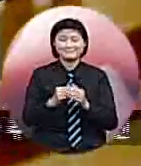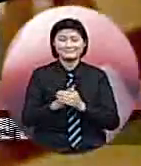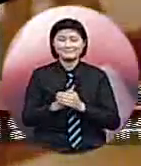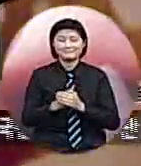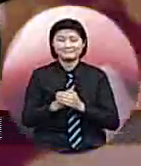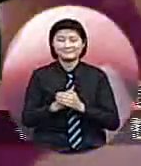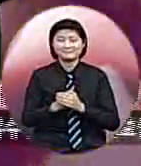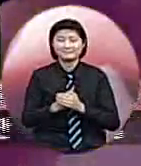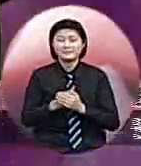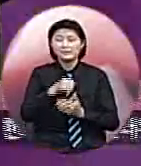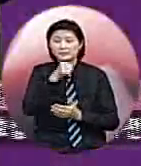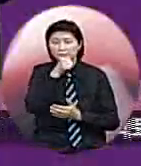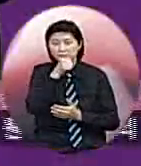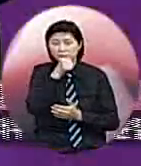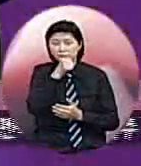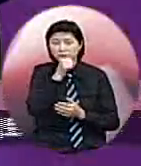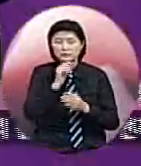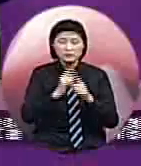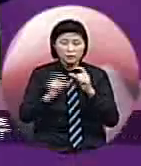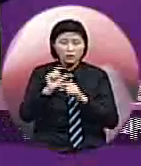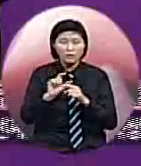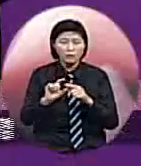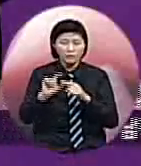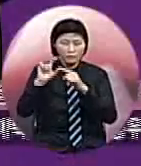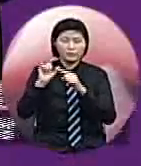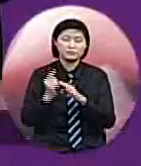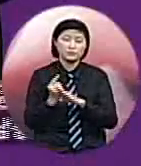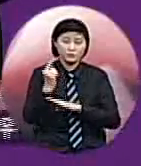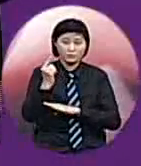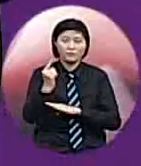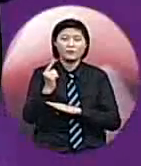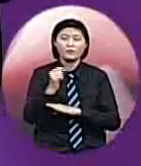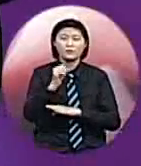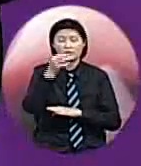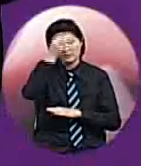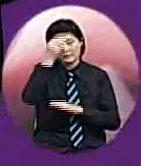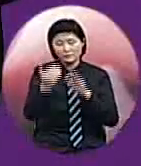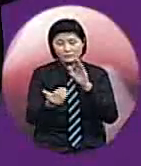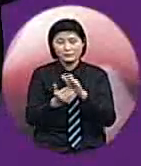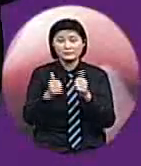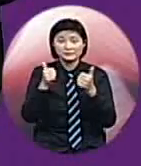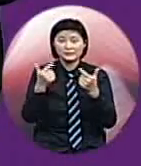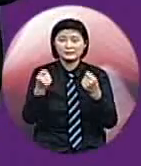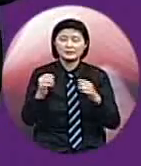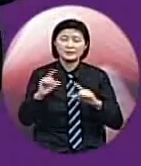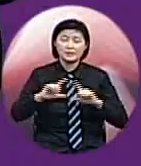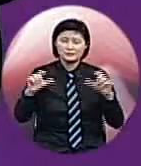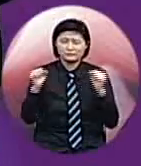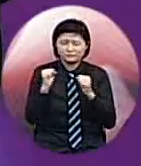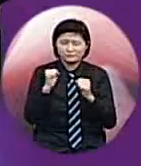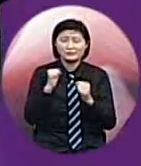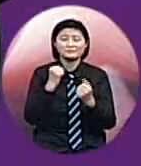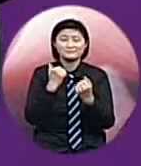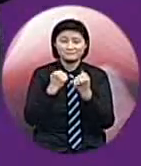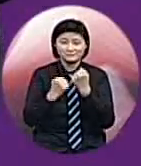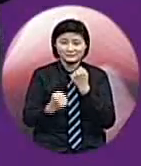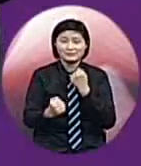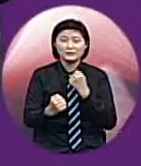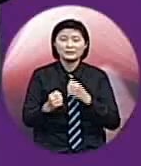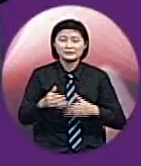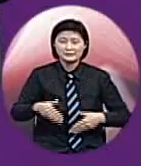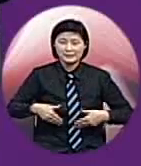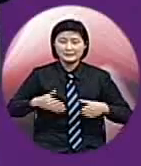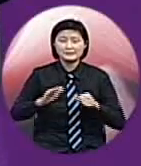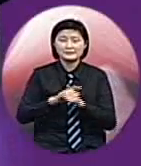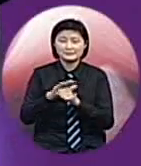만나봤는데 점수가 갈수록 더 높아지고 노래 실력도 좋아지시고 또 이렇게 날씨가 추운데 이렇게 훈훈한